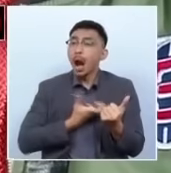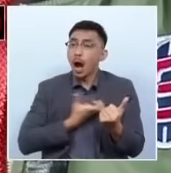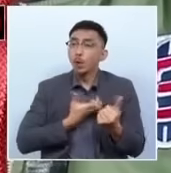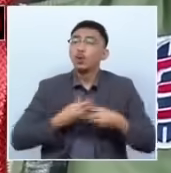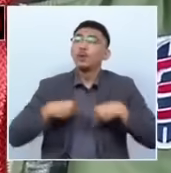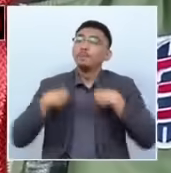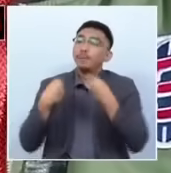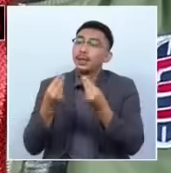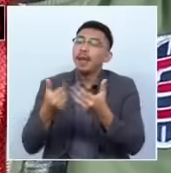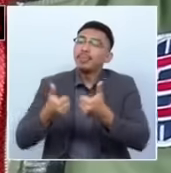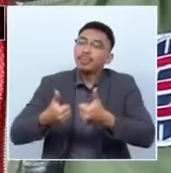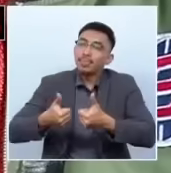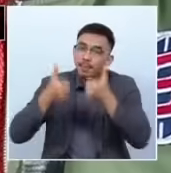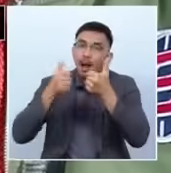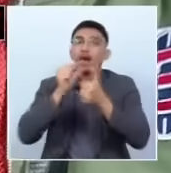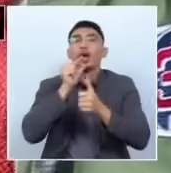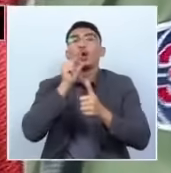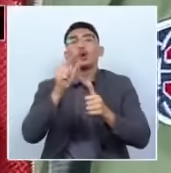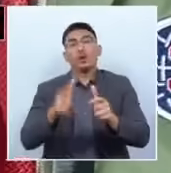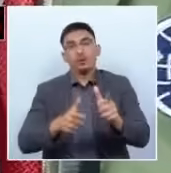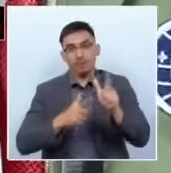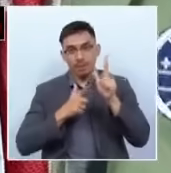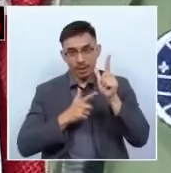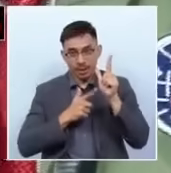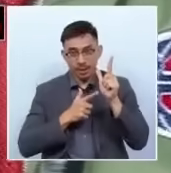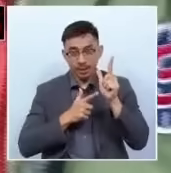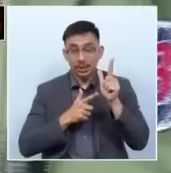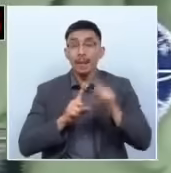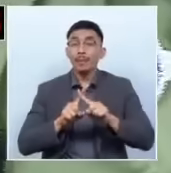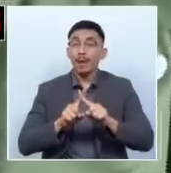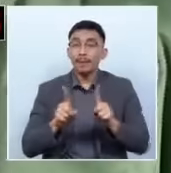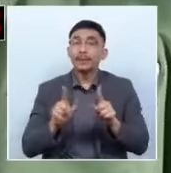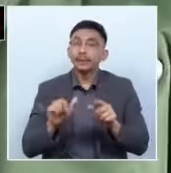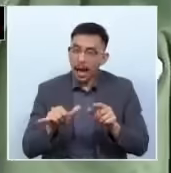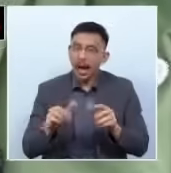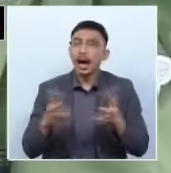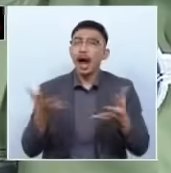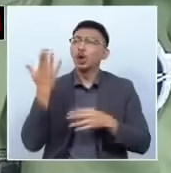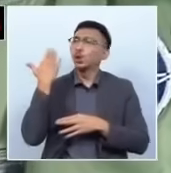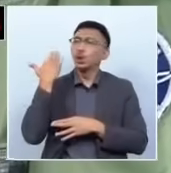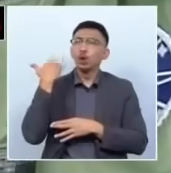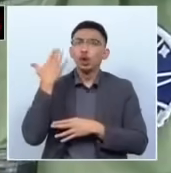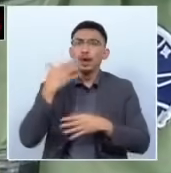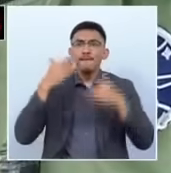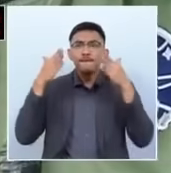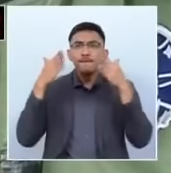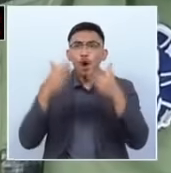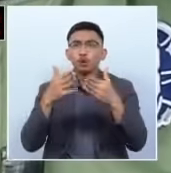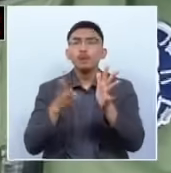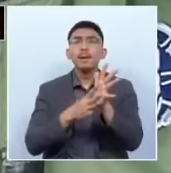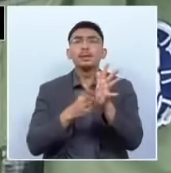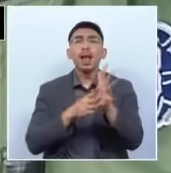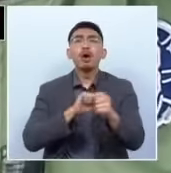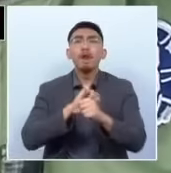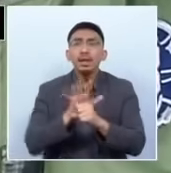tapi kita harus loyal kepada yang lebih besar covid ada krisis ukrain pangan